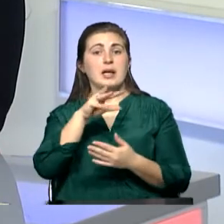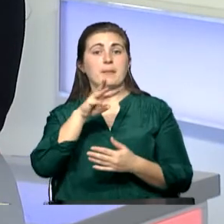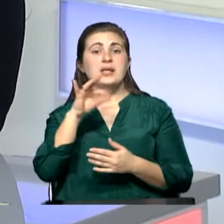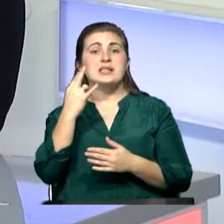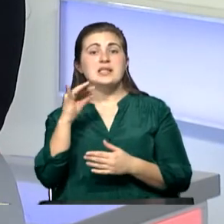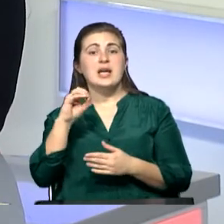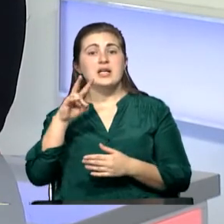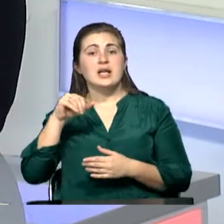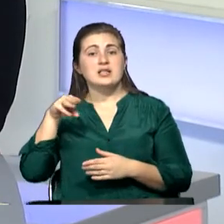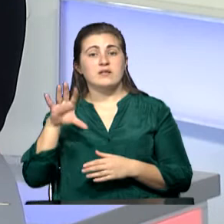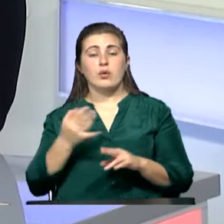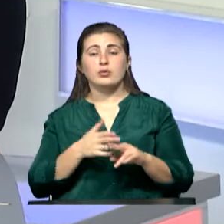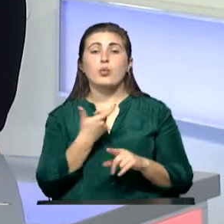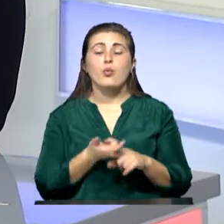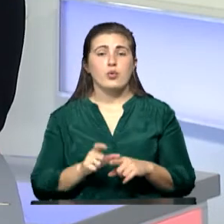это